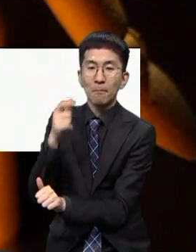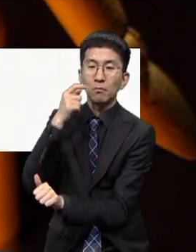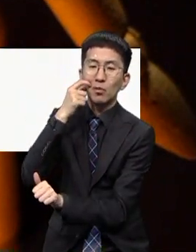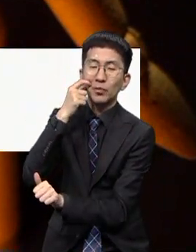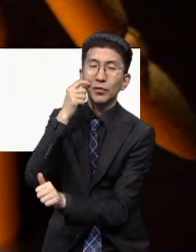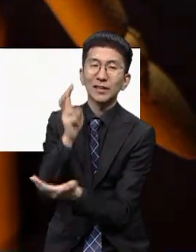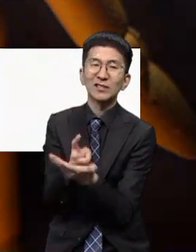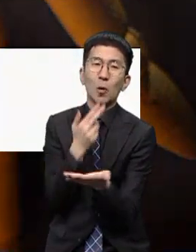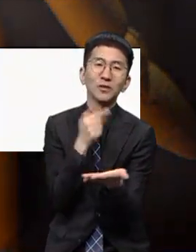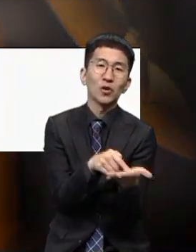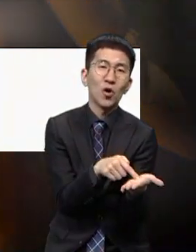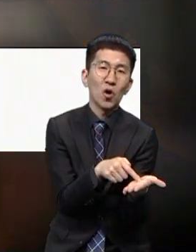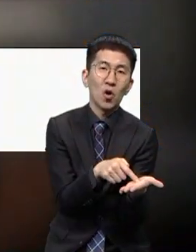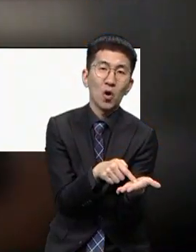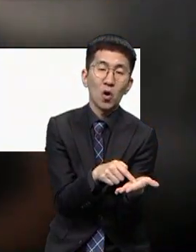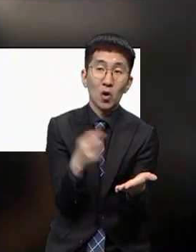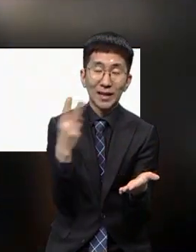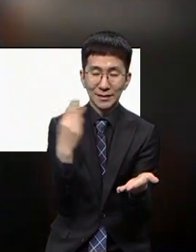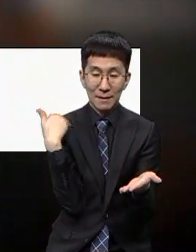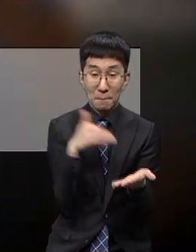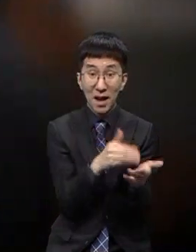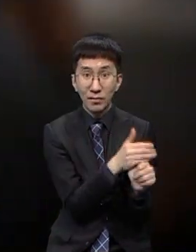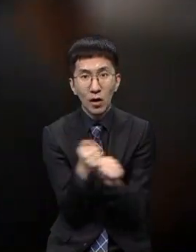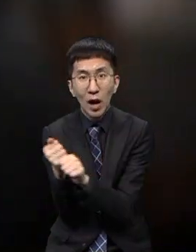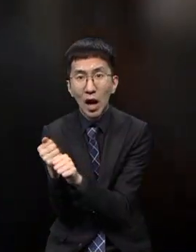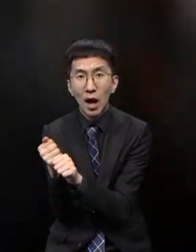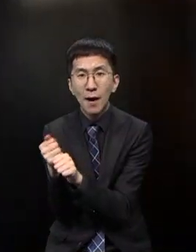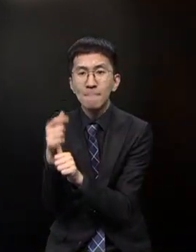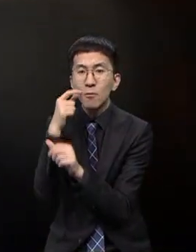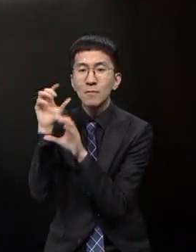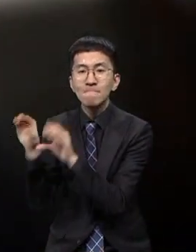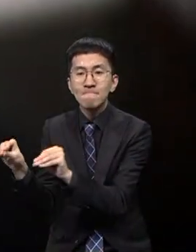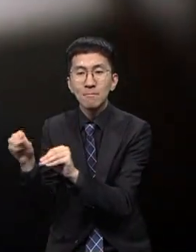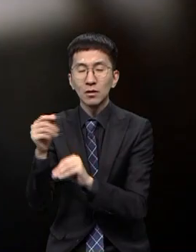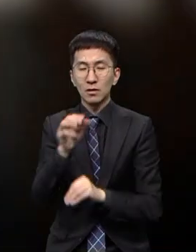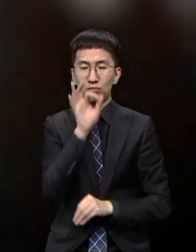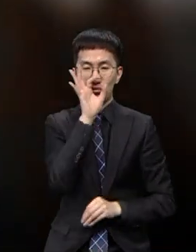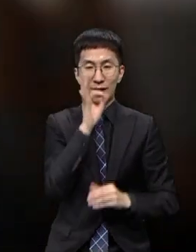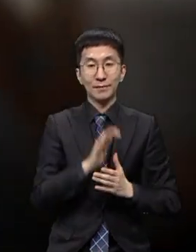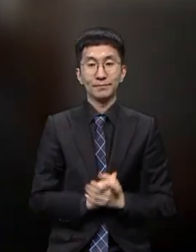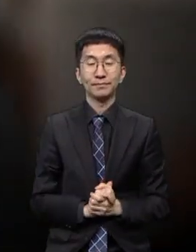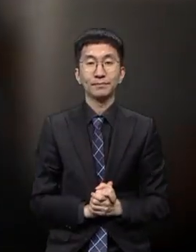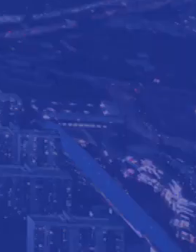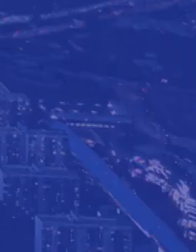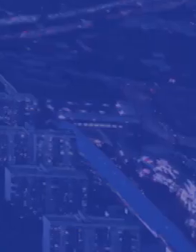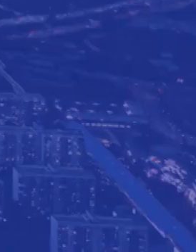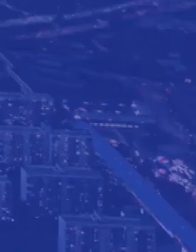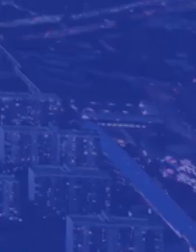다시 아이를 데려간다 해도 막기 어려운 상황이었죠. SBS 유수환입니다.